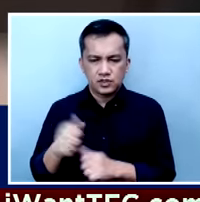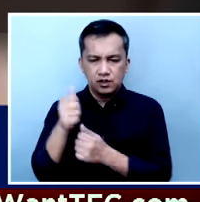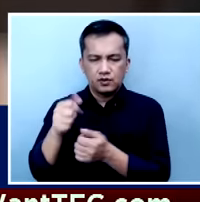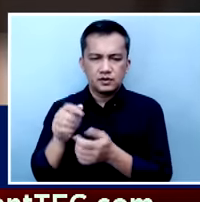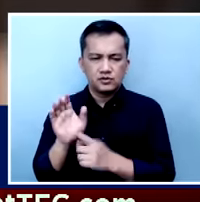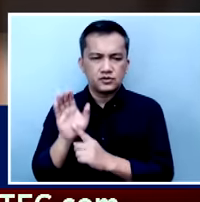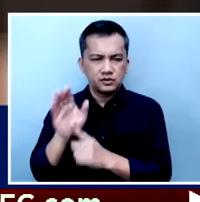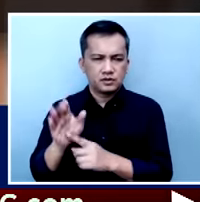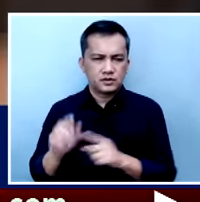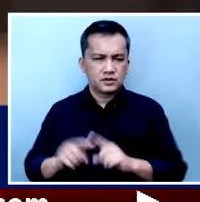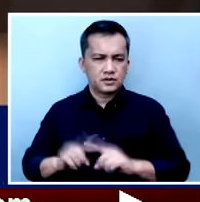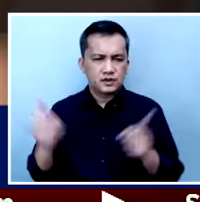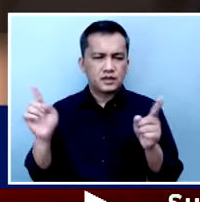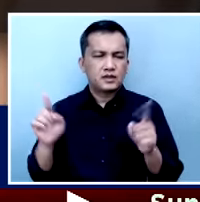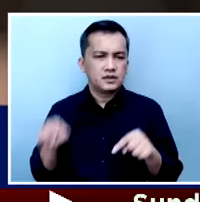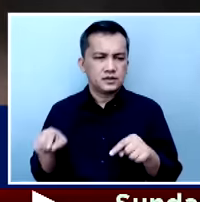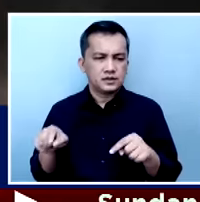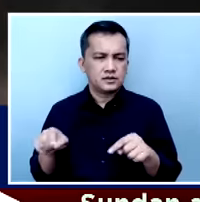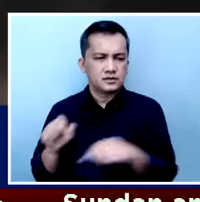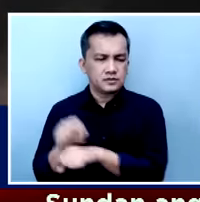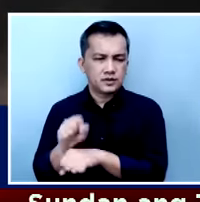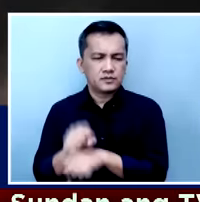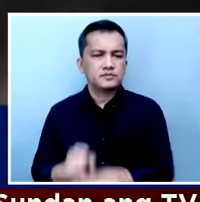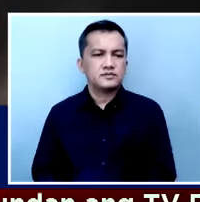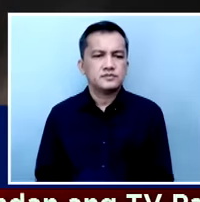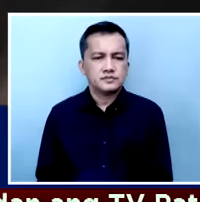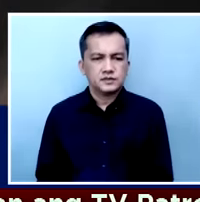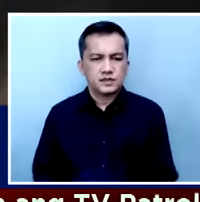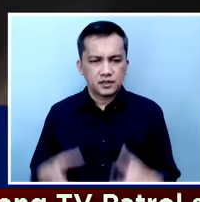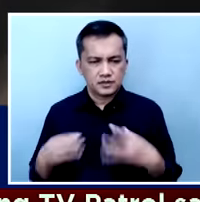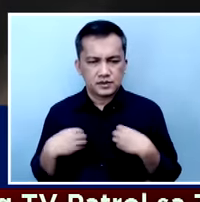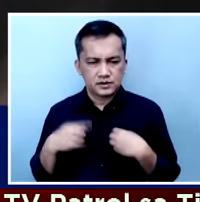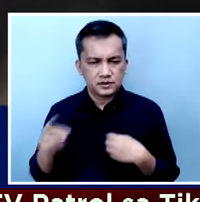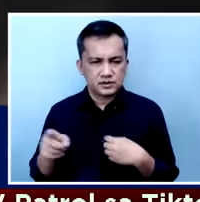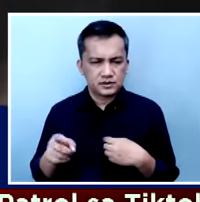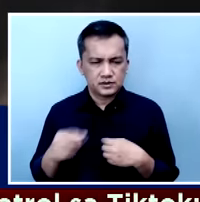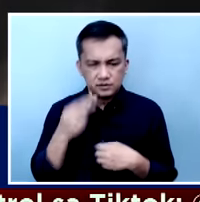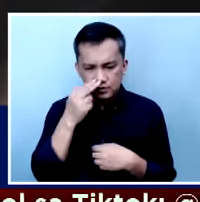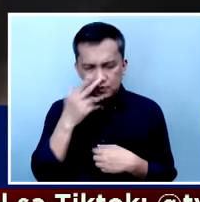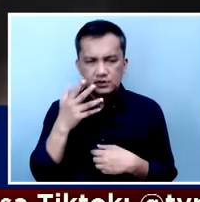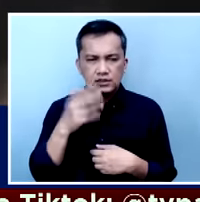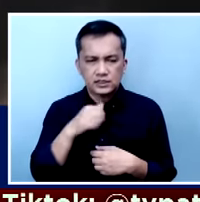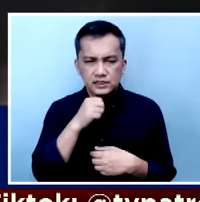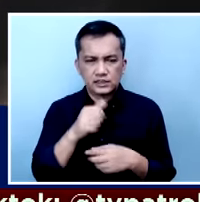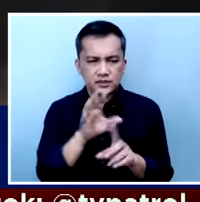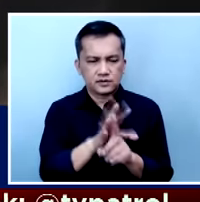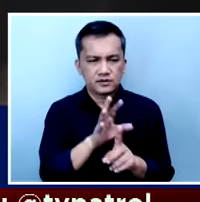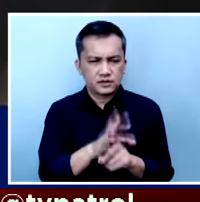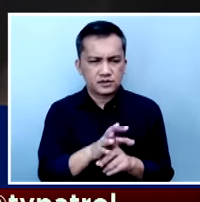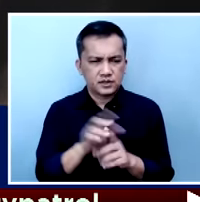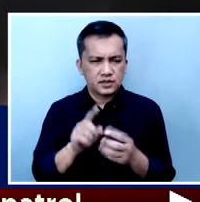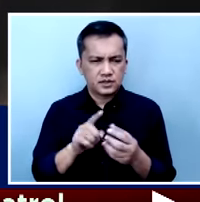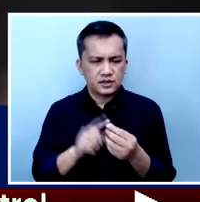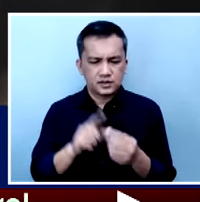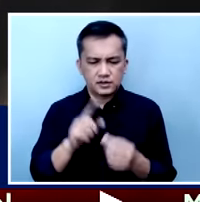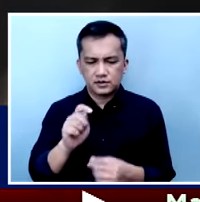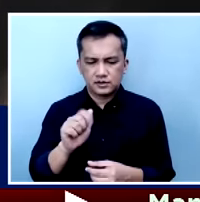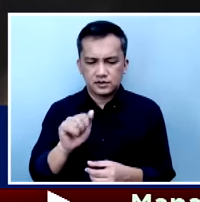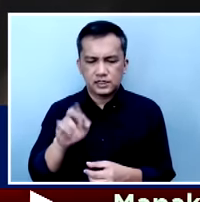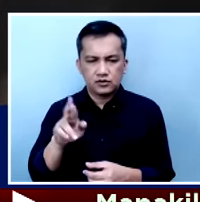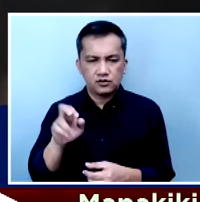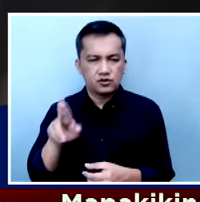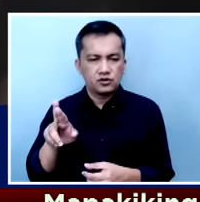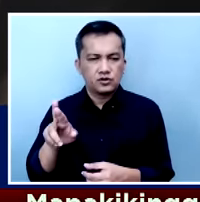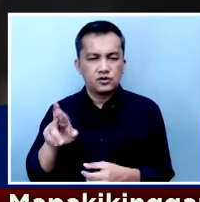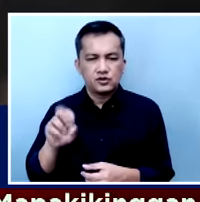dahil magkaiba ang dalawang trabaho. Aminado siyang isa sa mga biro niyang hindi bumenta ang tungkol kay Taylor Swift. Nininaw